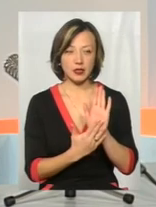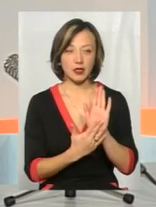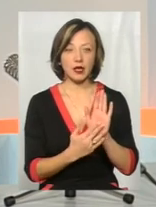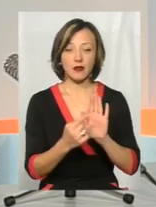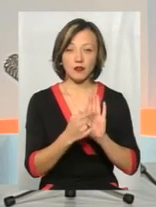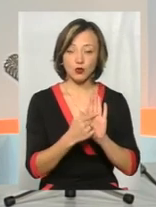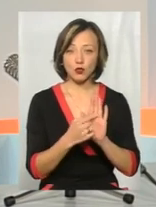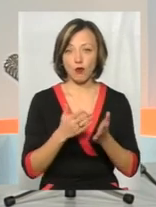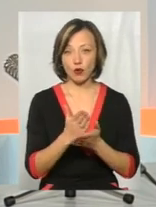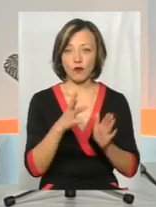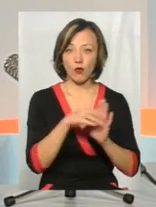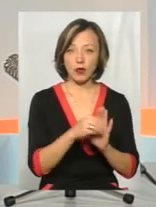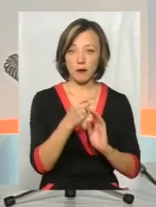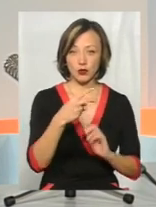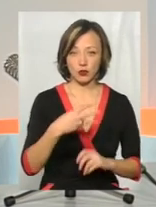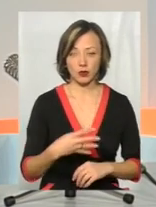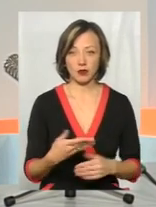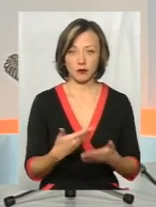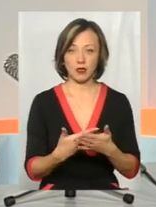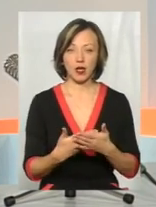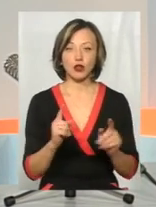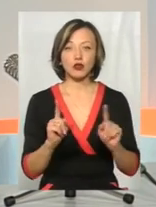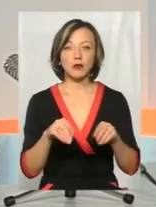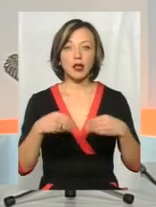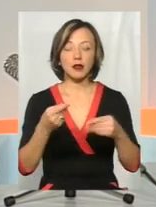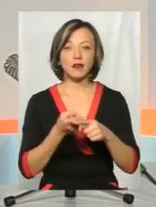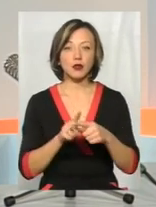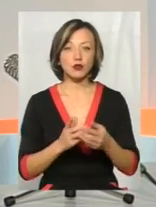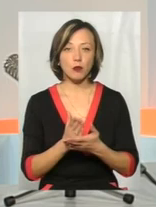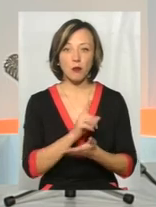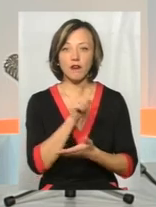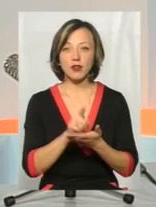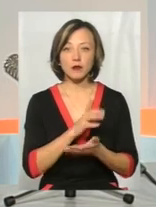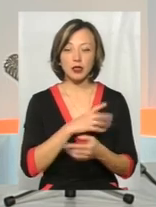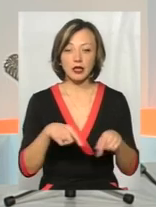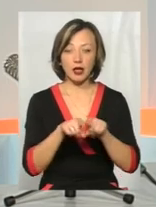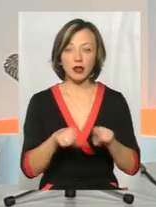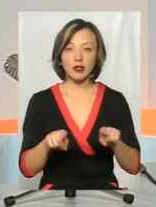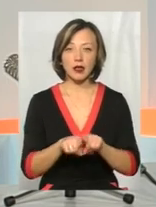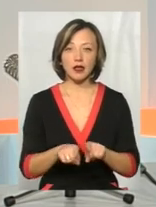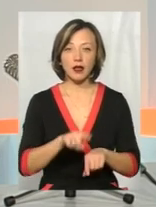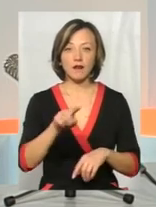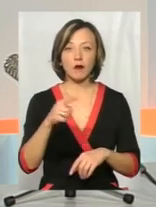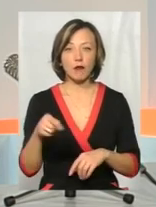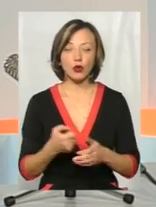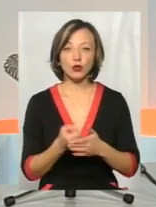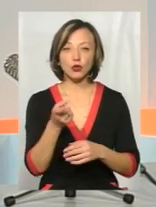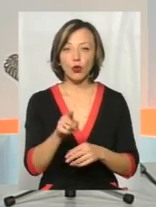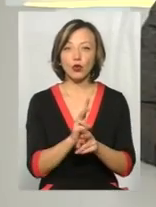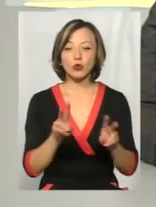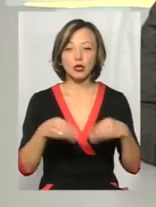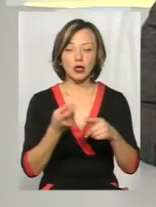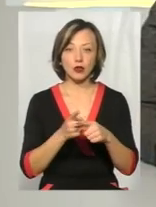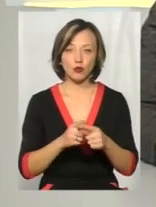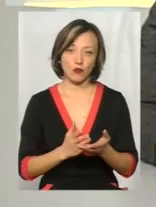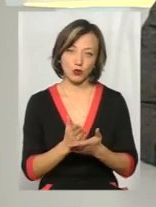цю послугу входить перше, друге, третє, четверте. Для того, щоб надавати цю послугу, повинні бути такі вимоги до того, хто надає цю